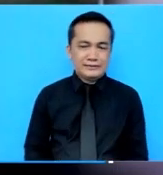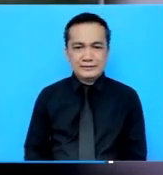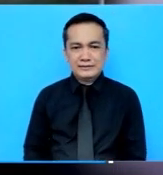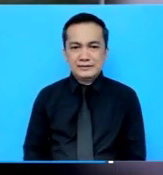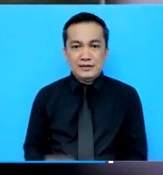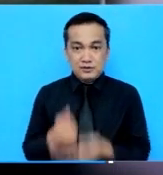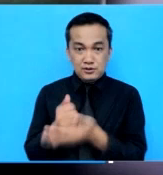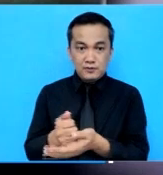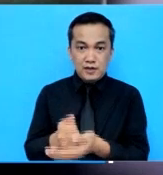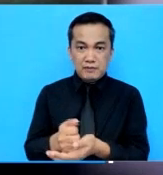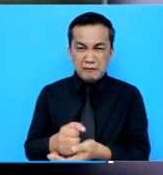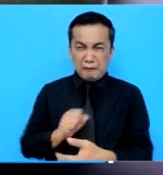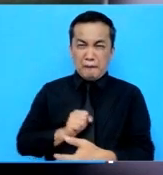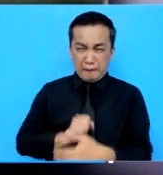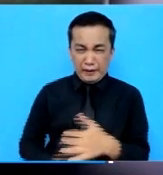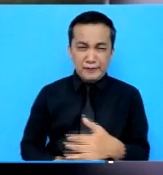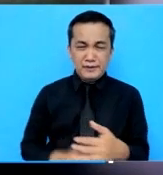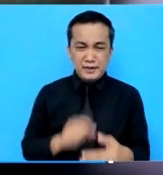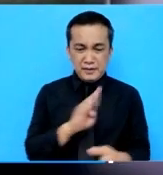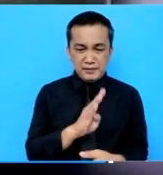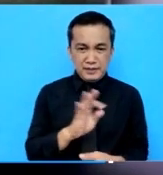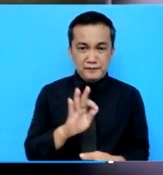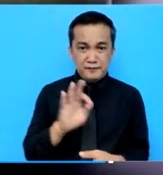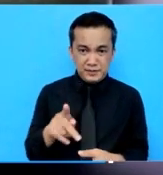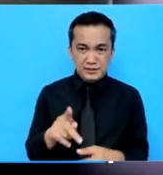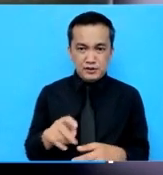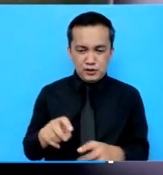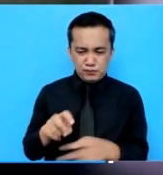sa pagpapaanak ang mga taga-BFP habang nasa